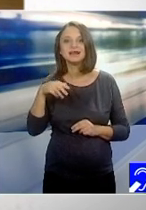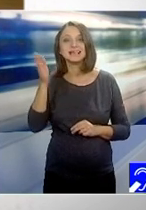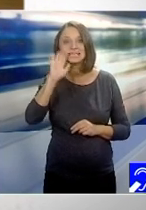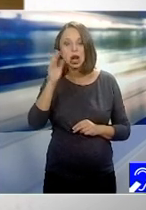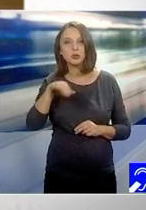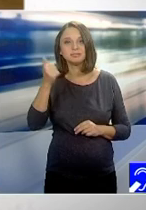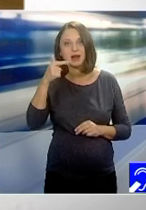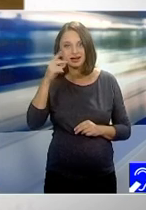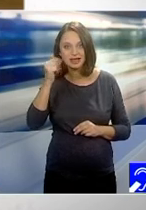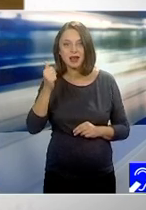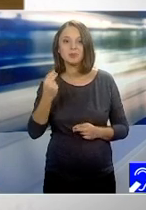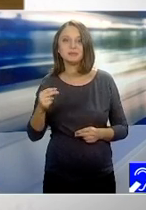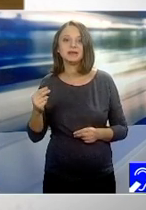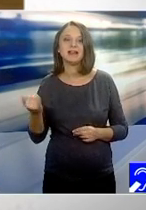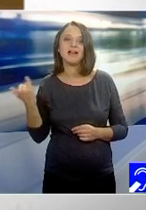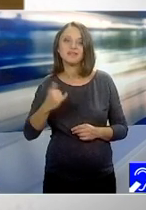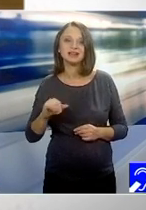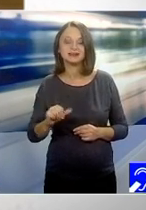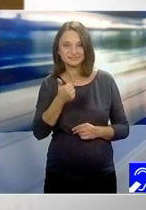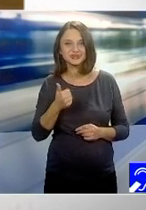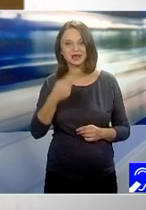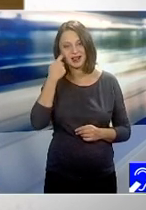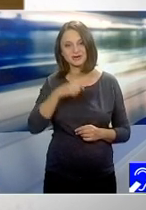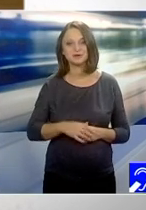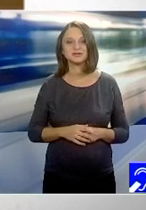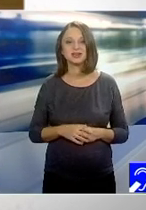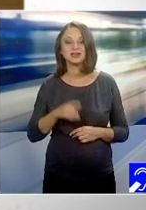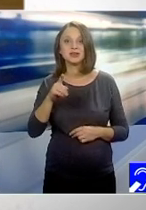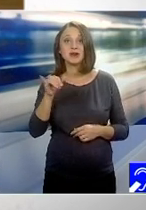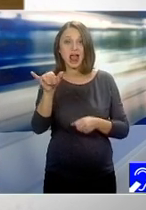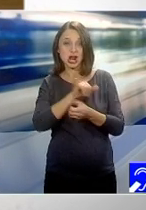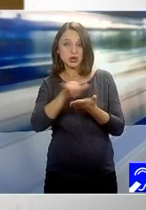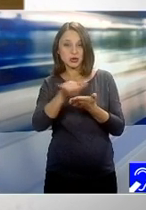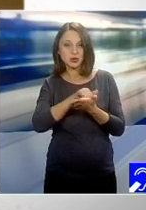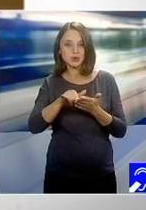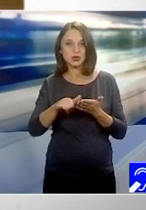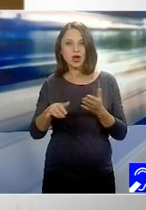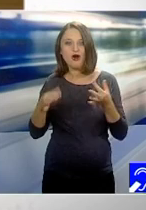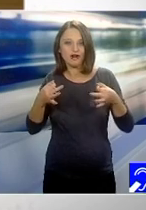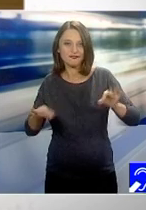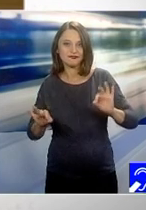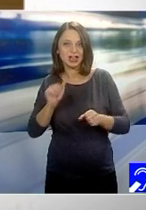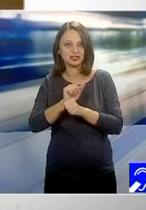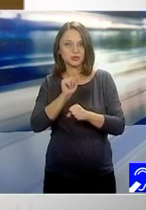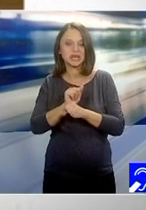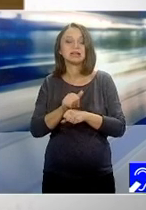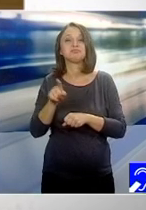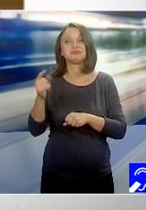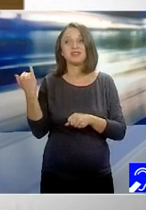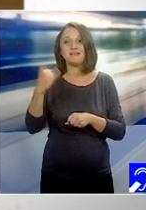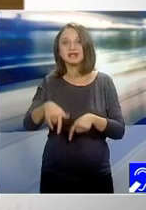la Cluj-Napoca. Bine v-am regăsit. De pe podium, de la New York Fashion Week, direct în orașul nostru, în inima